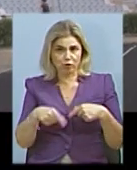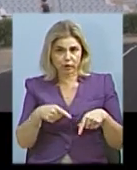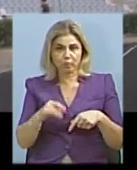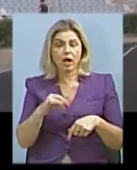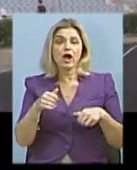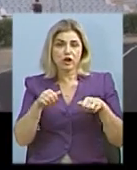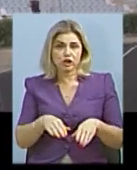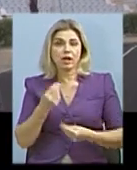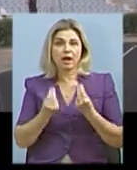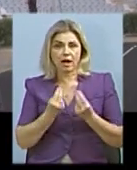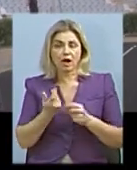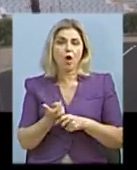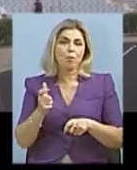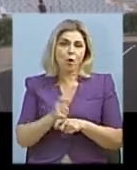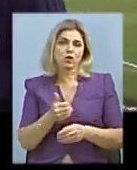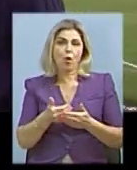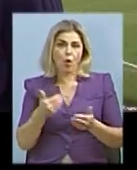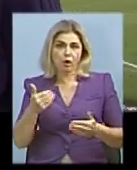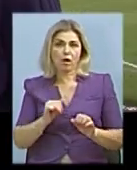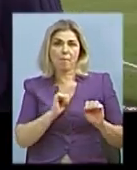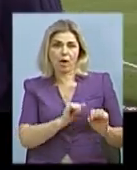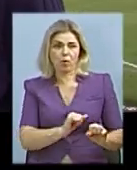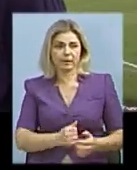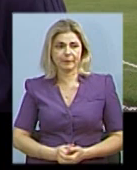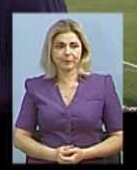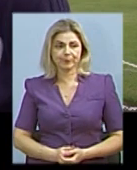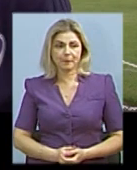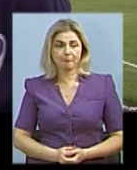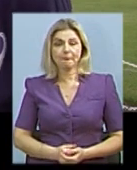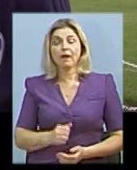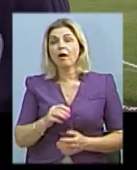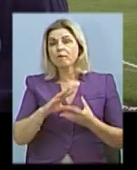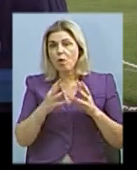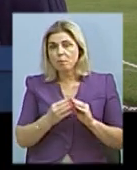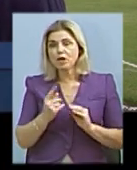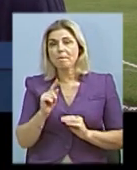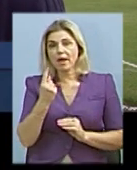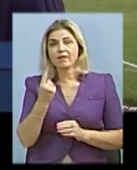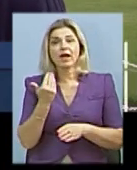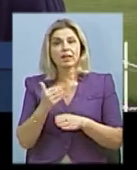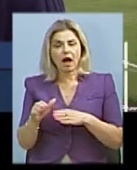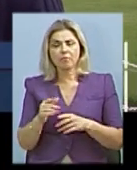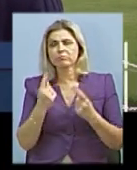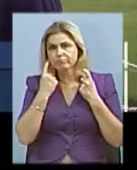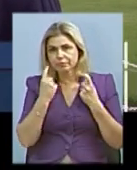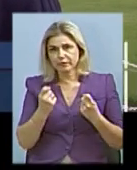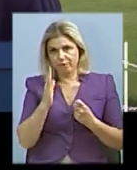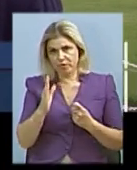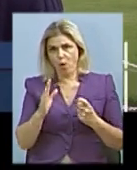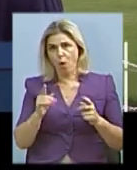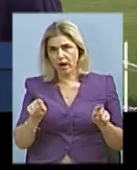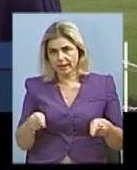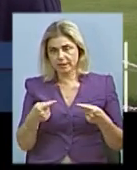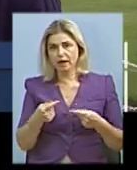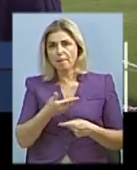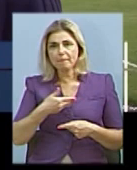зіграти сьогодні більше від оборони. В принципі, тайм ще шикарний. У принципі, перший тайм взагалі шикарний у організації. Ми